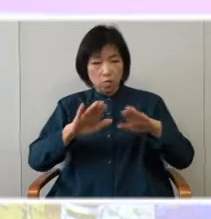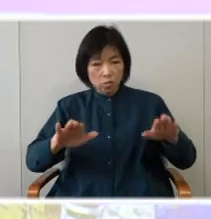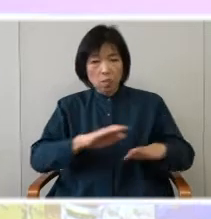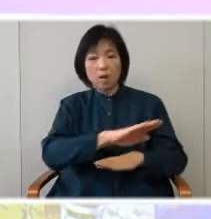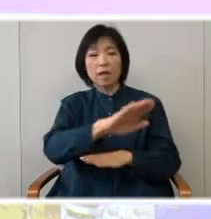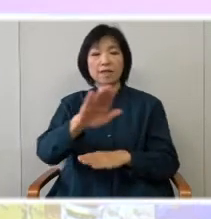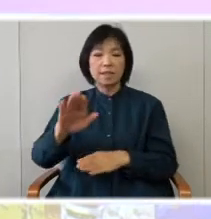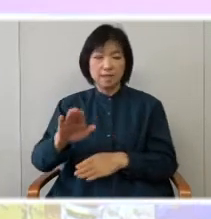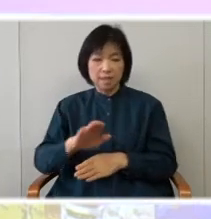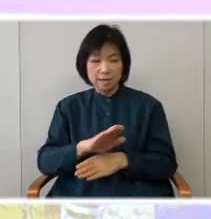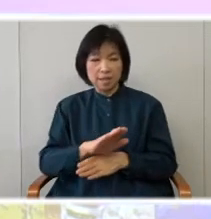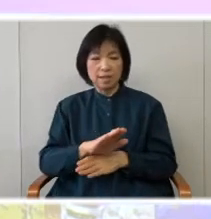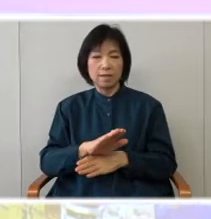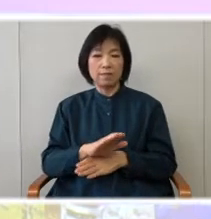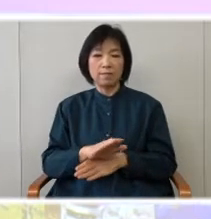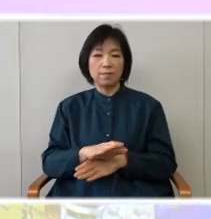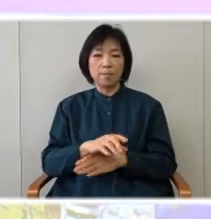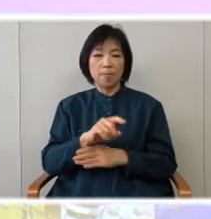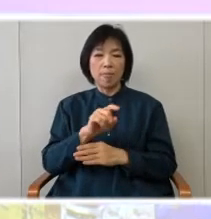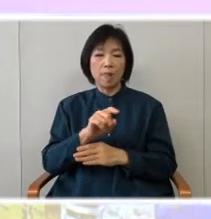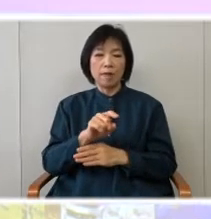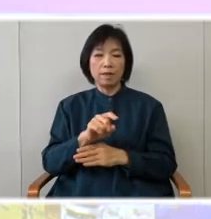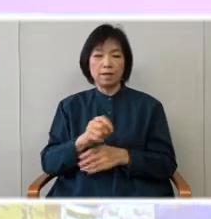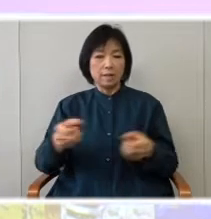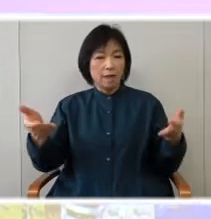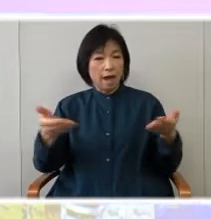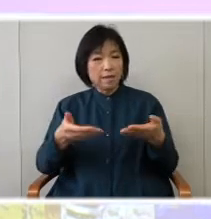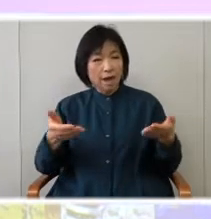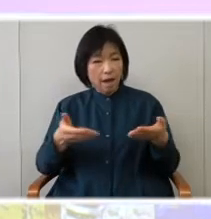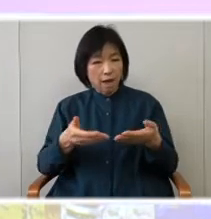に、こうしたあの、まあ、働く